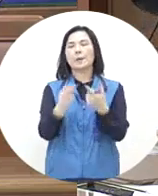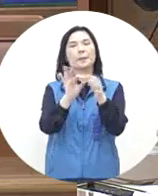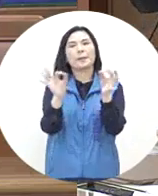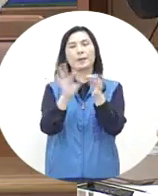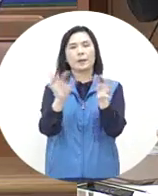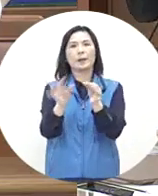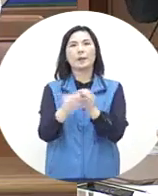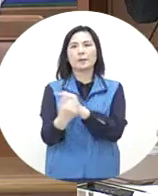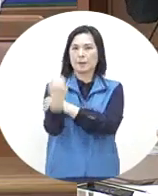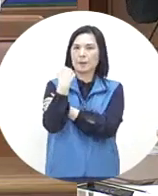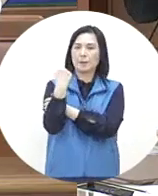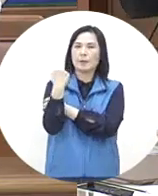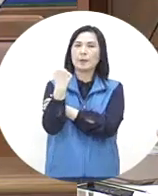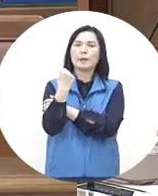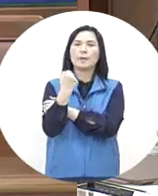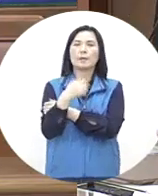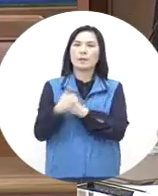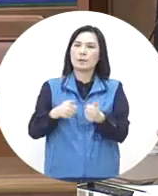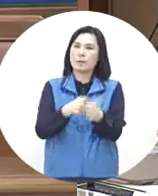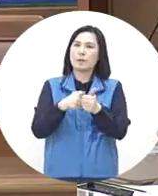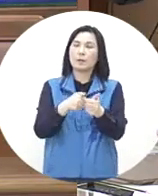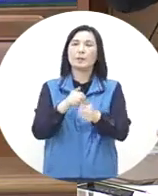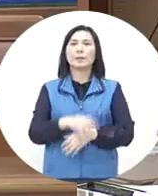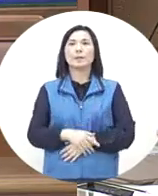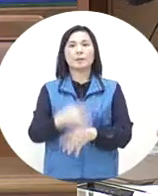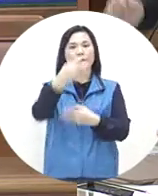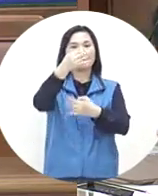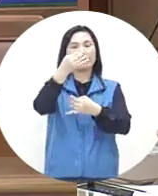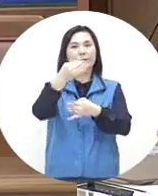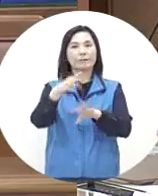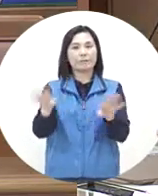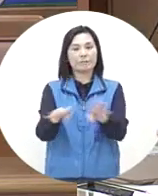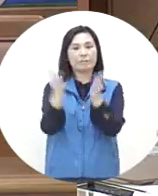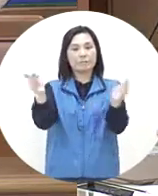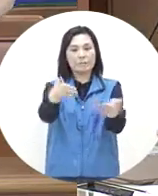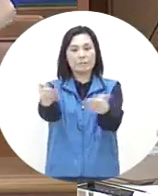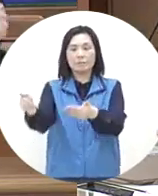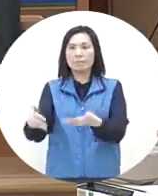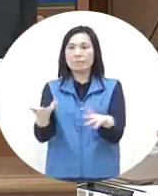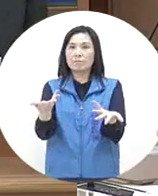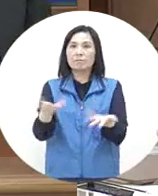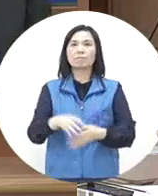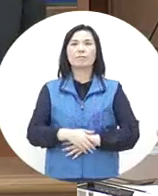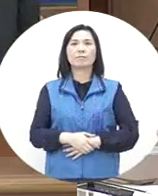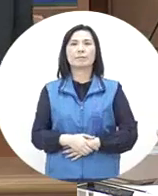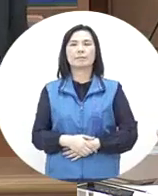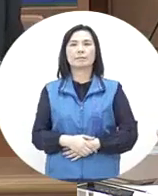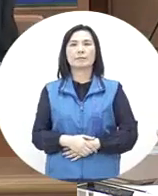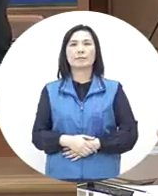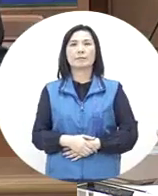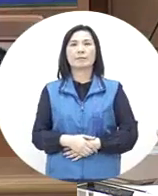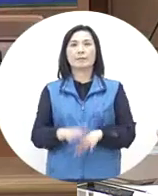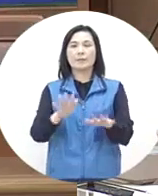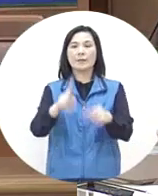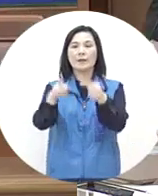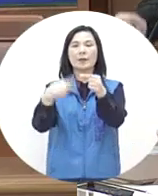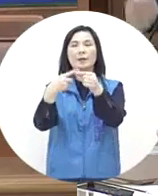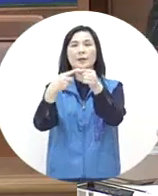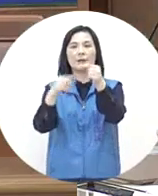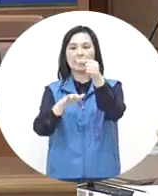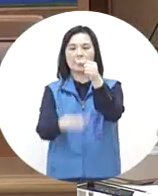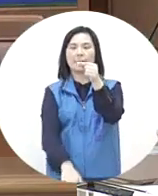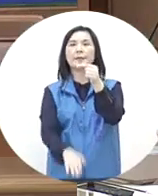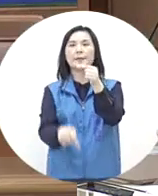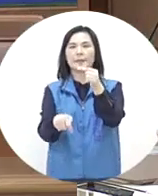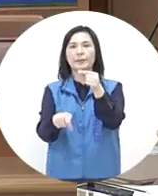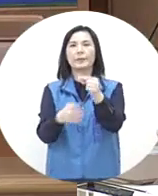就讲过，该做的事我就会去做。 市长，那哪时候可以动工？ 嗯，年底嘛，年底开工嘛，